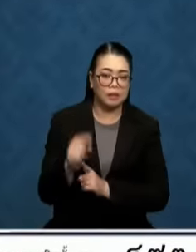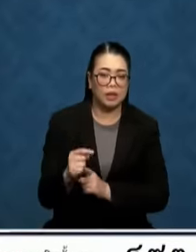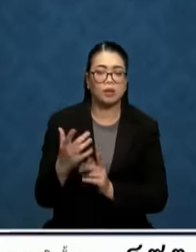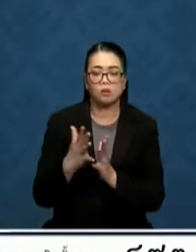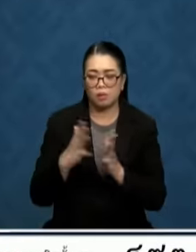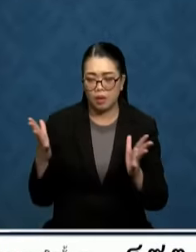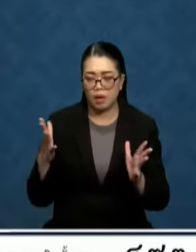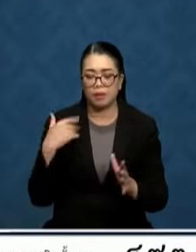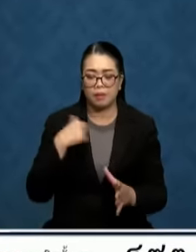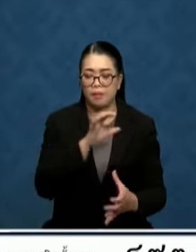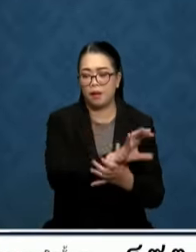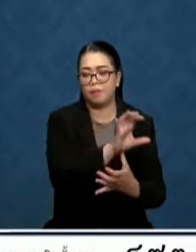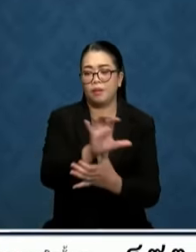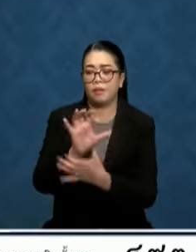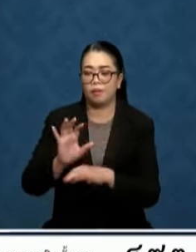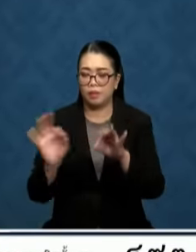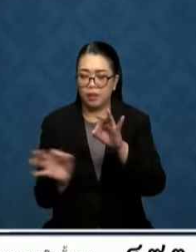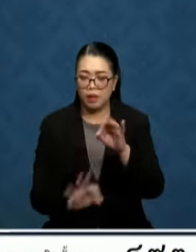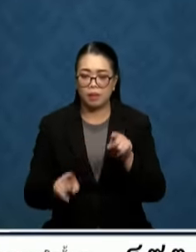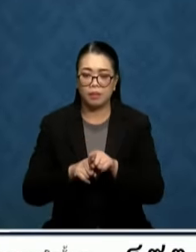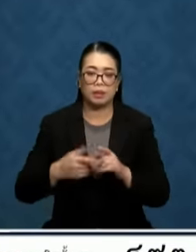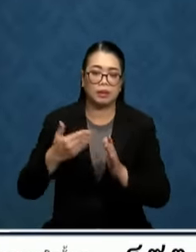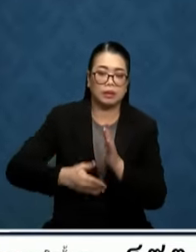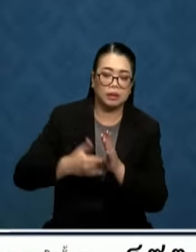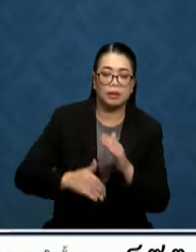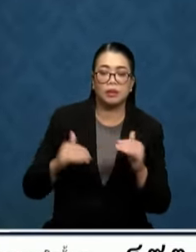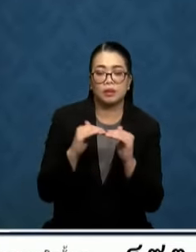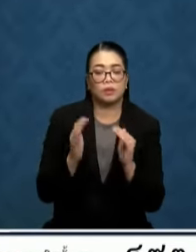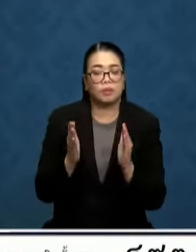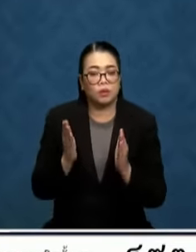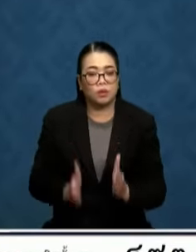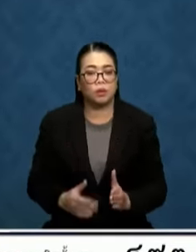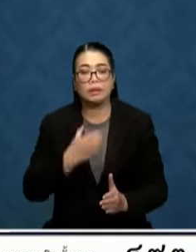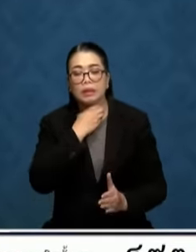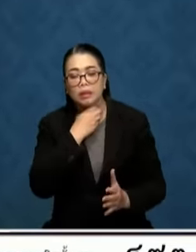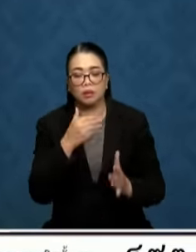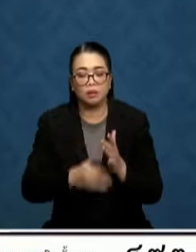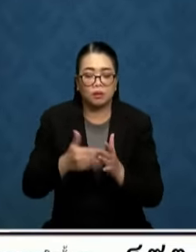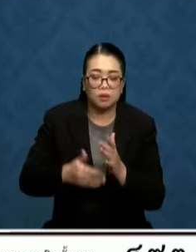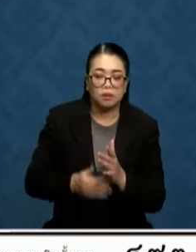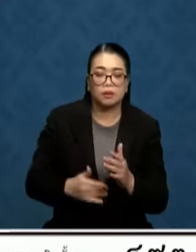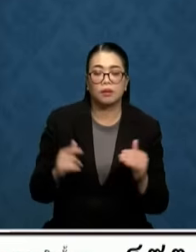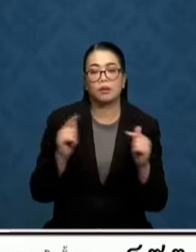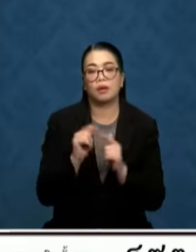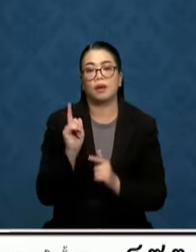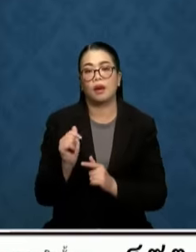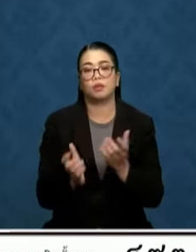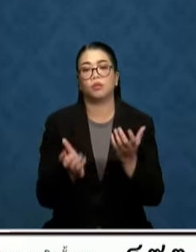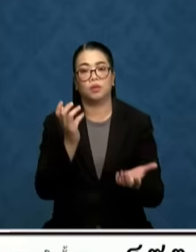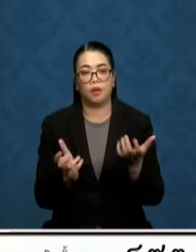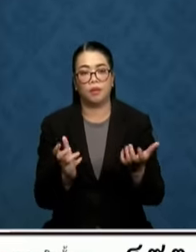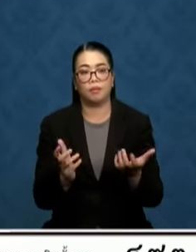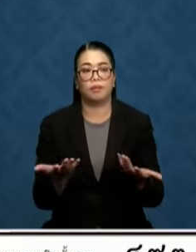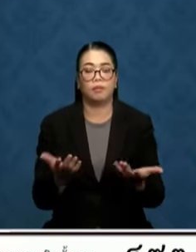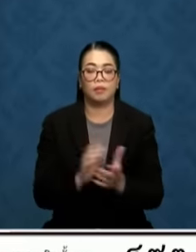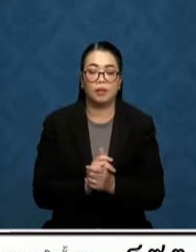ีกจำนวนมากที่ยังมีเนื้อหาเรINDอต่อสิทธิ Franz Sch Duขัดประกันิิธรมและป